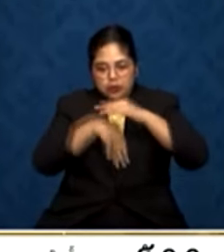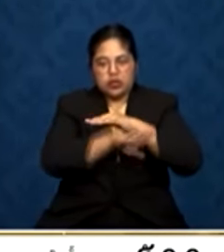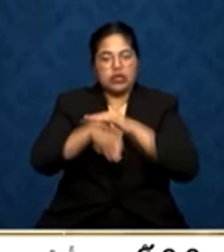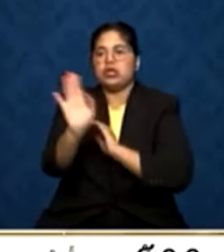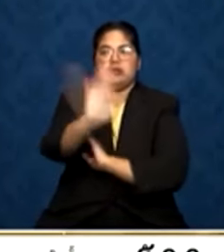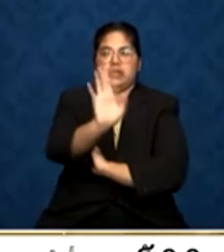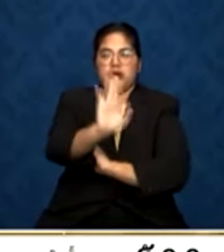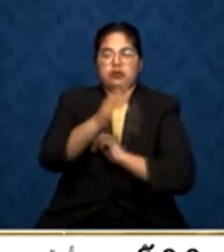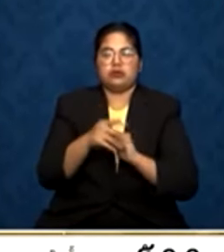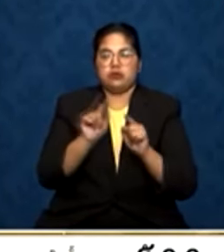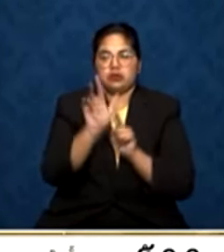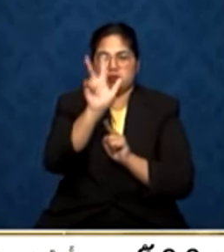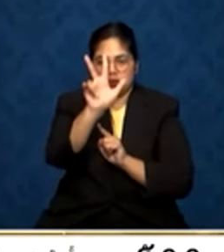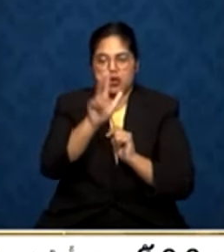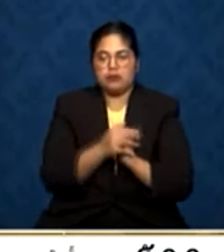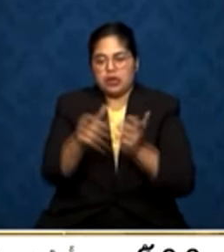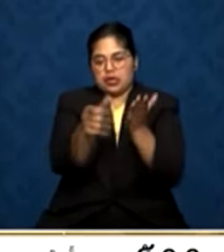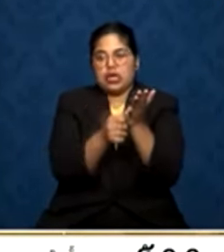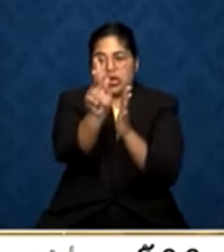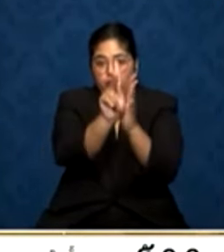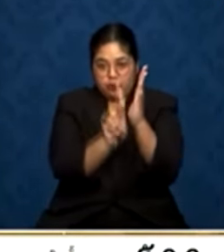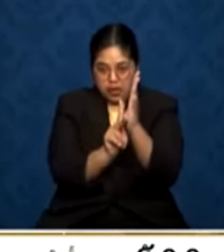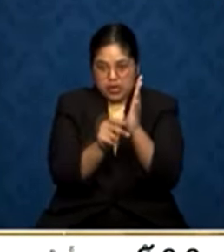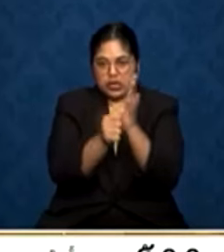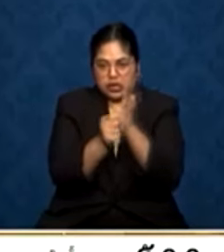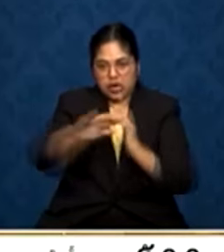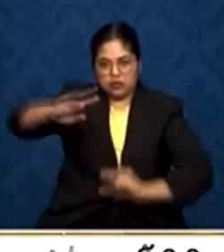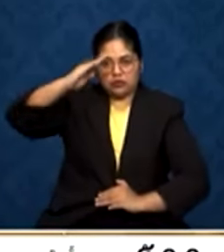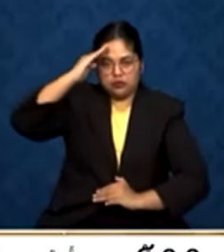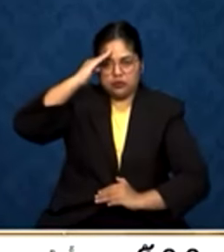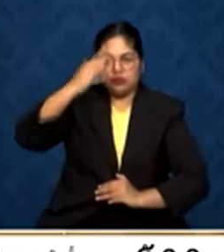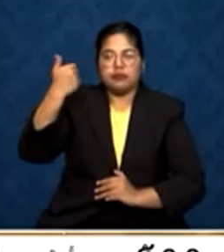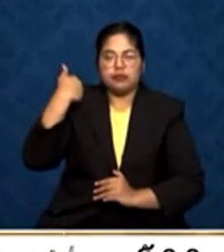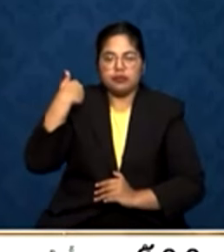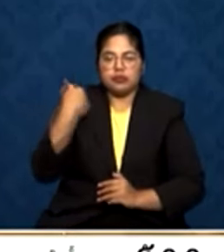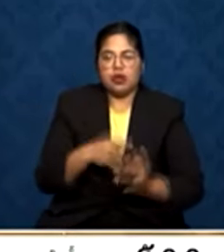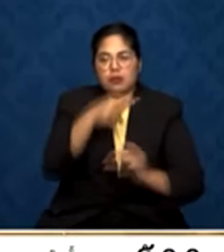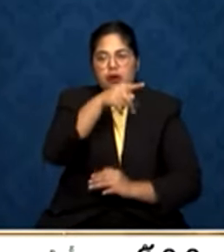3 คือการแก้ไขกดหมายเพื่อปฏิวรุป ของทับร่angsพร